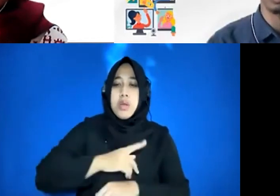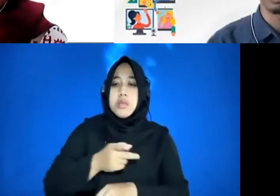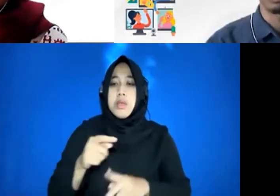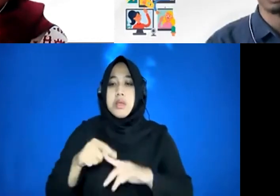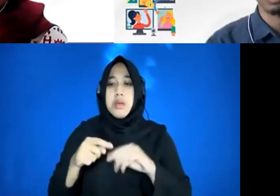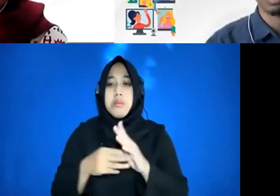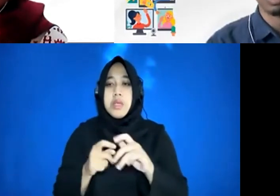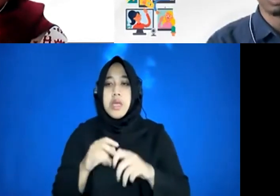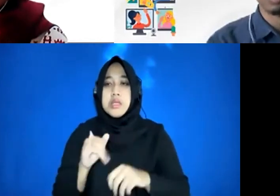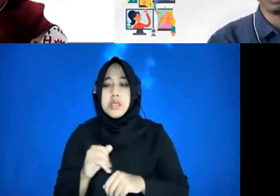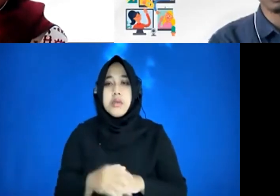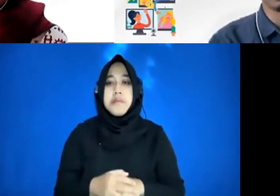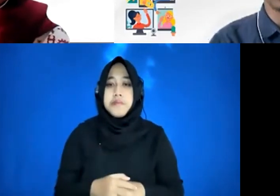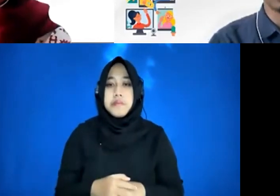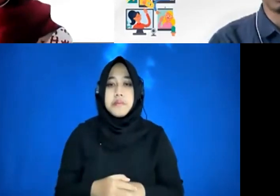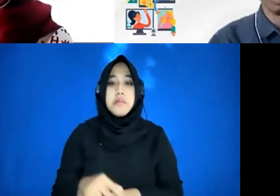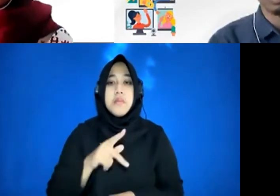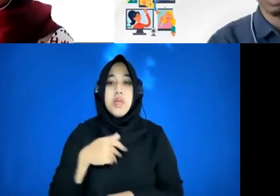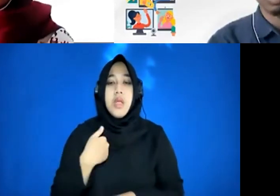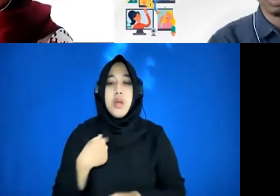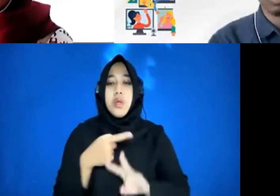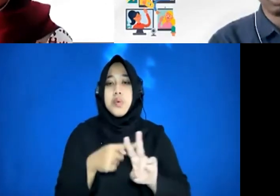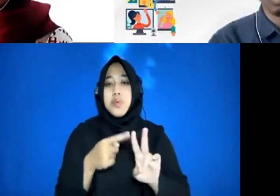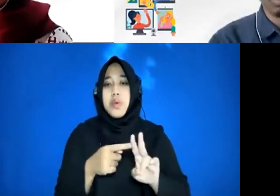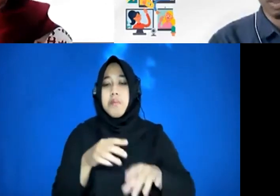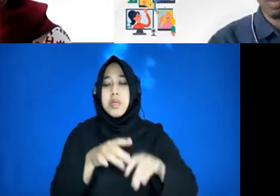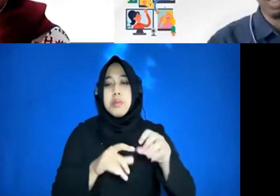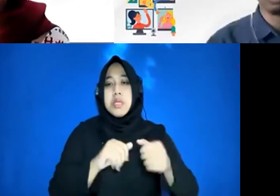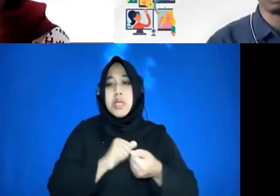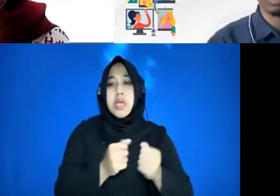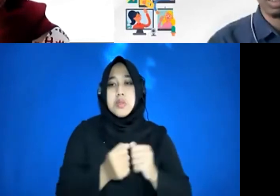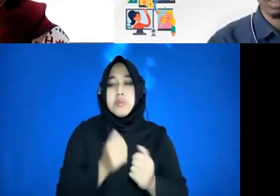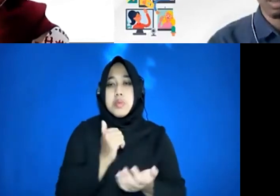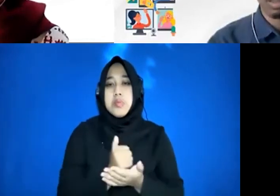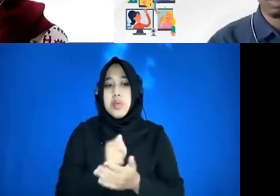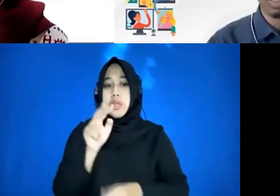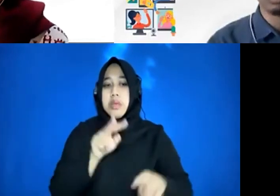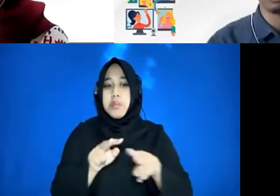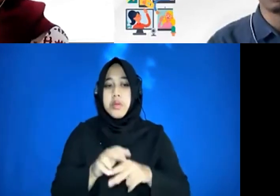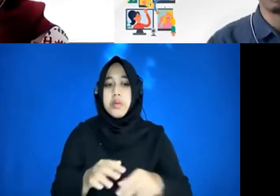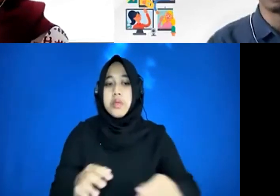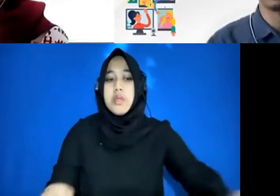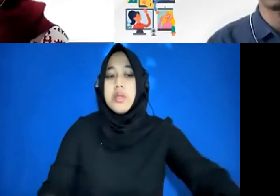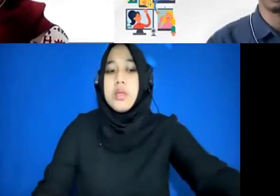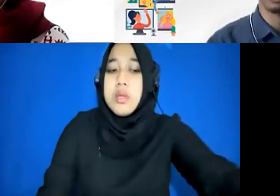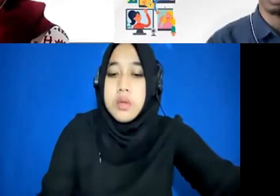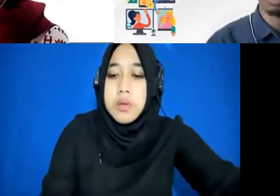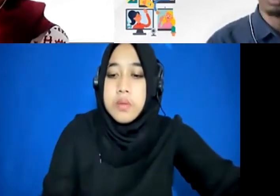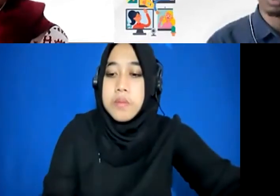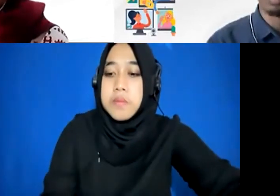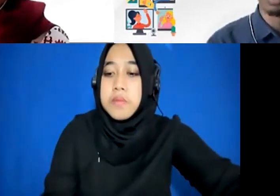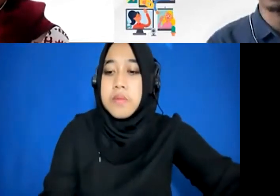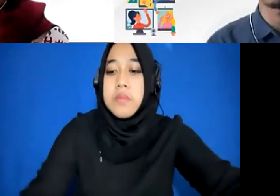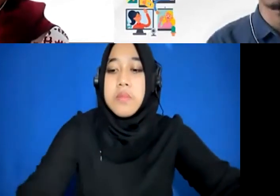terminasi, ketika kami ada aplikasi manajemen kasus, itu memang terpantau. Jadi setiap kasus itu terpantau jelas ini